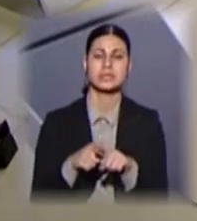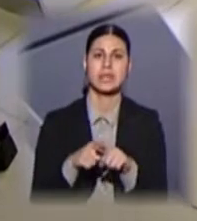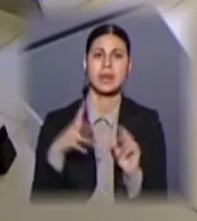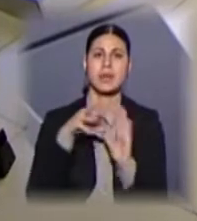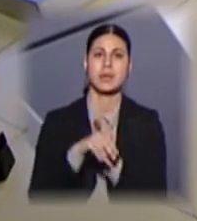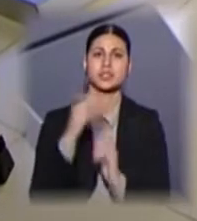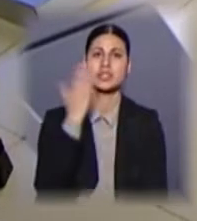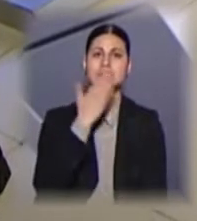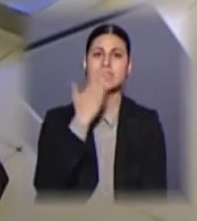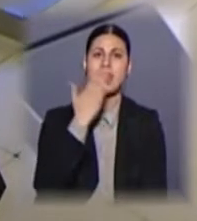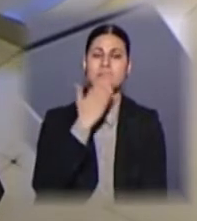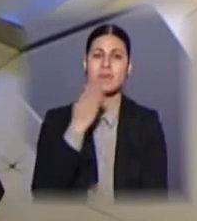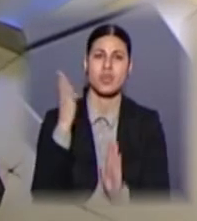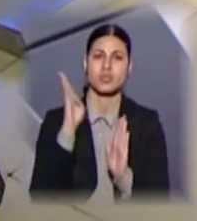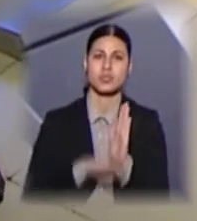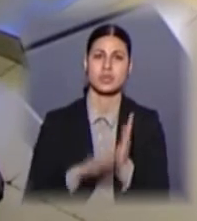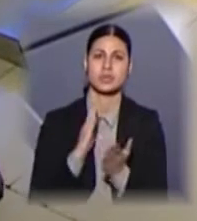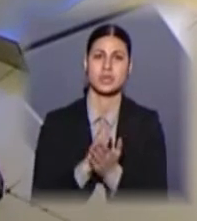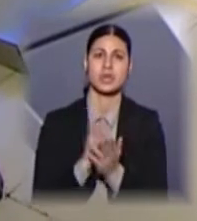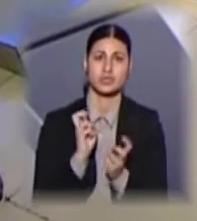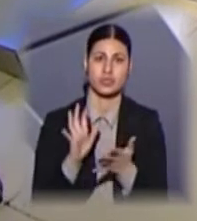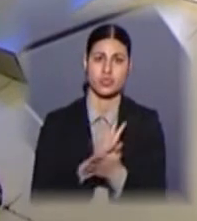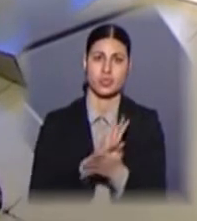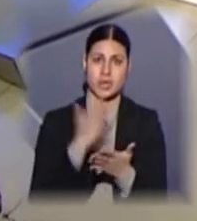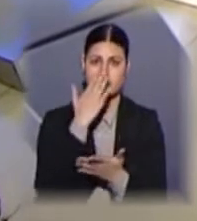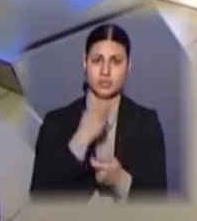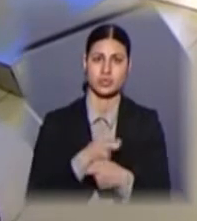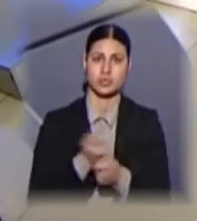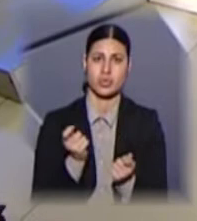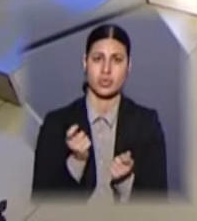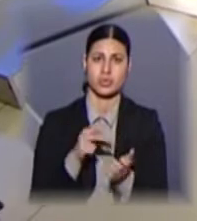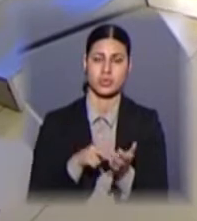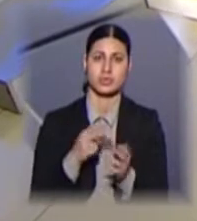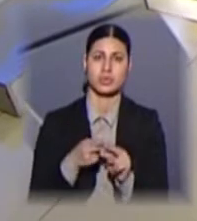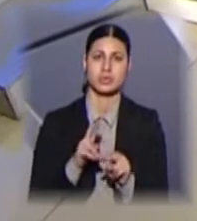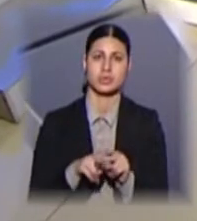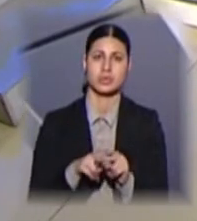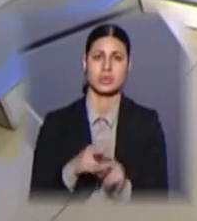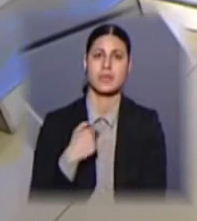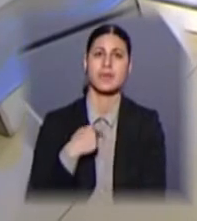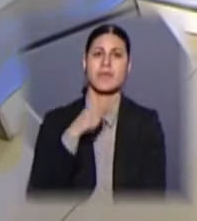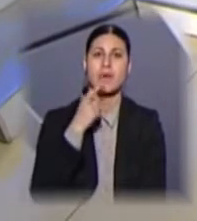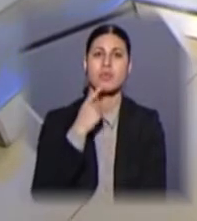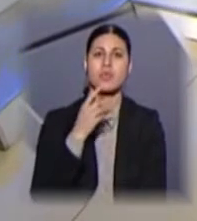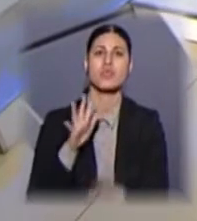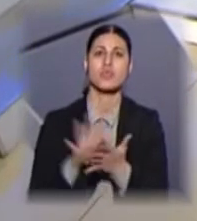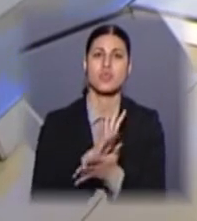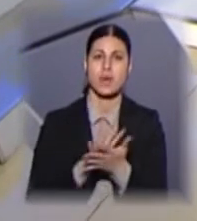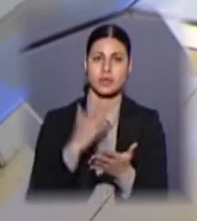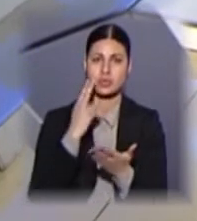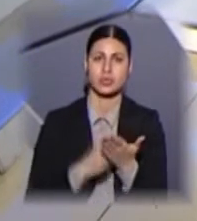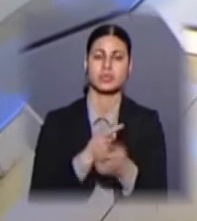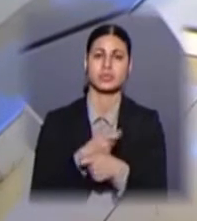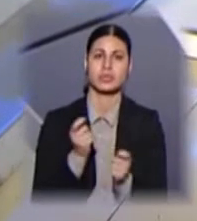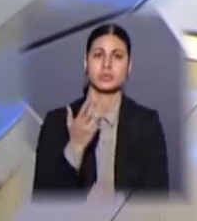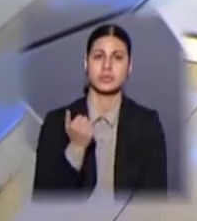სისტემაში სწავლების ხარისხის გაუარესებას. უფასო სახელმძღვანელობის გულისხმობთ თამარ? მე ვგულისხმობ უფასო სახელმძღვანელობის, მაგრამ